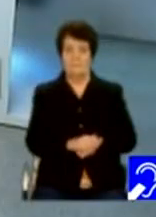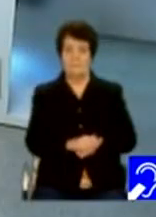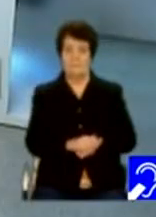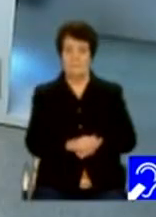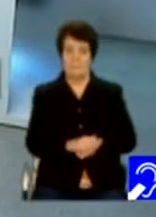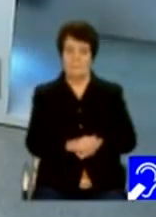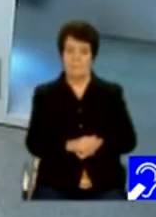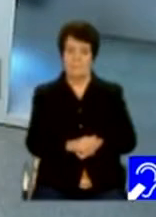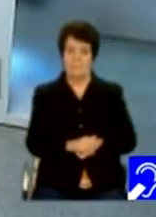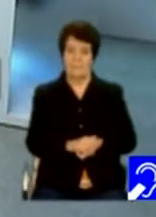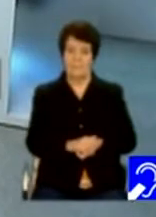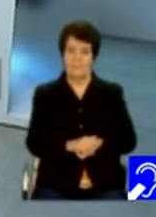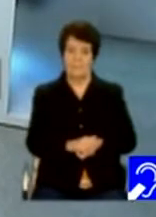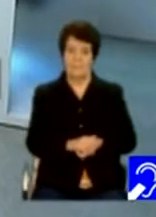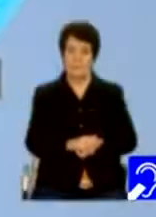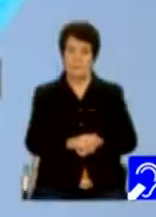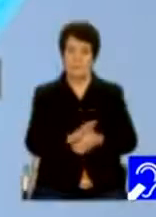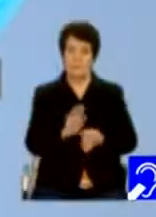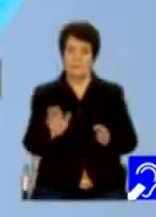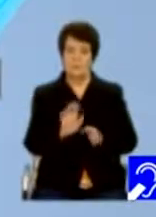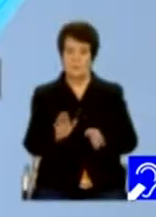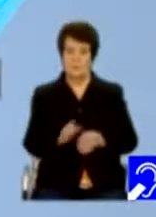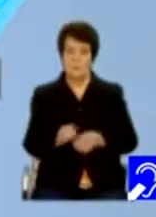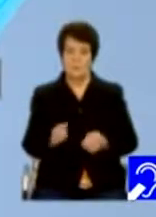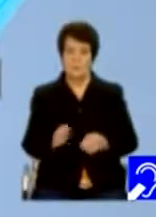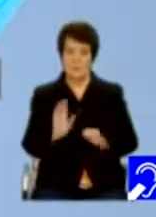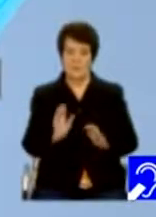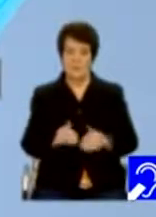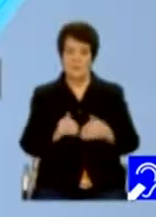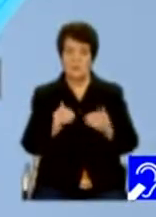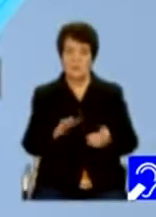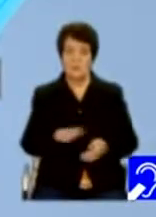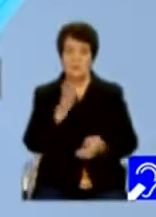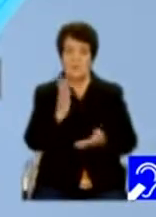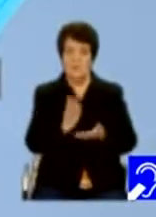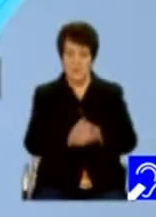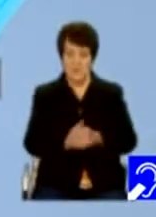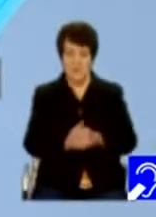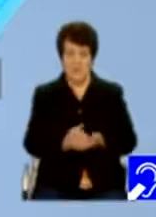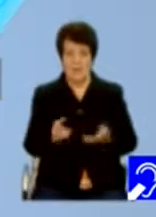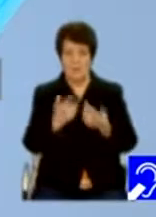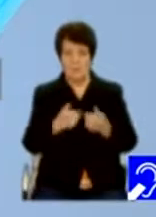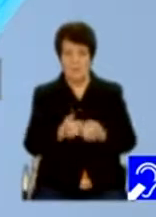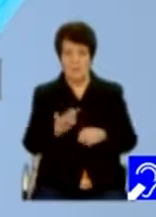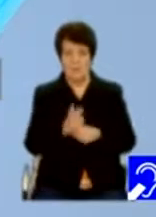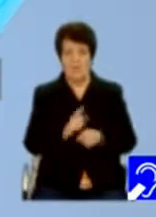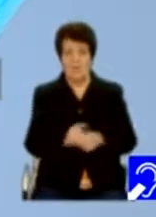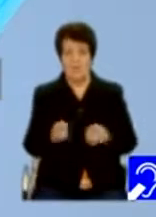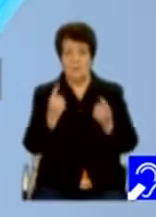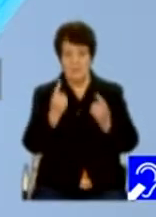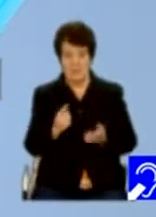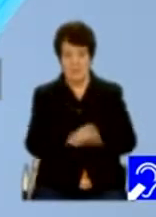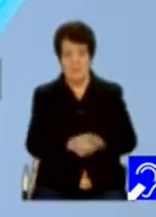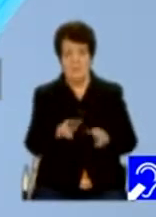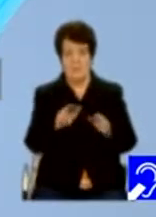să intrați în Parlament, nu? Noi, noi nu doar că vom trece pragul electoral, noi vom avea o fracțiune foarte mare în viitorul